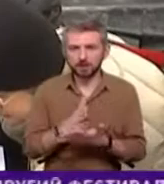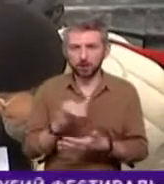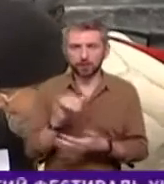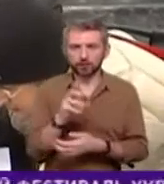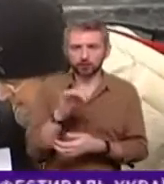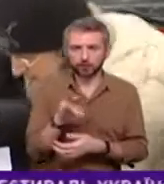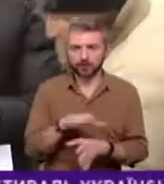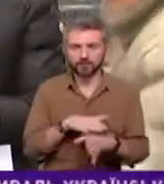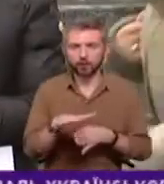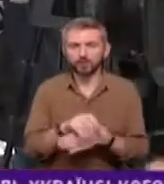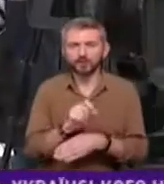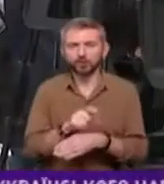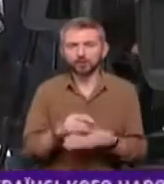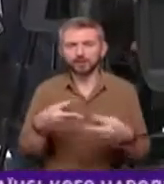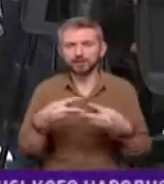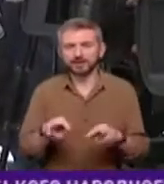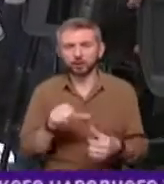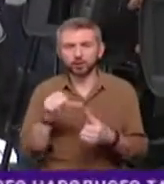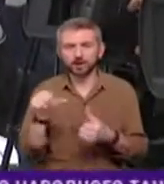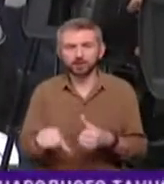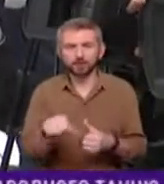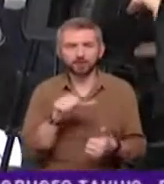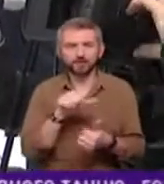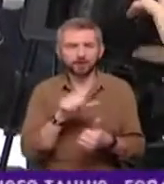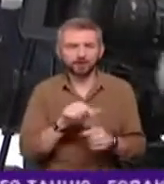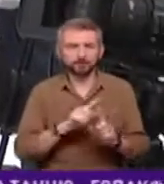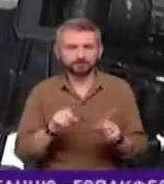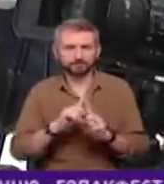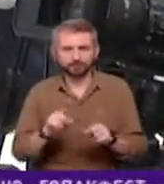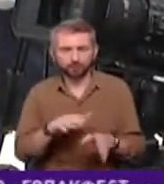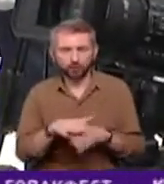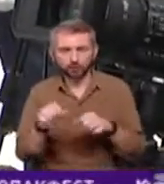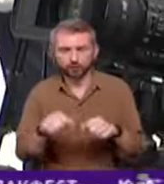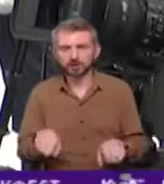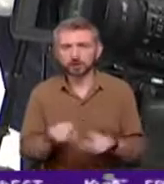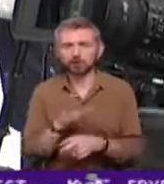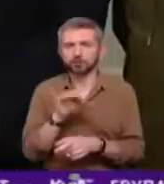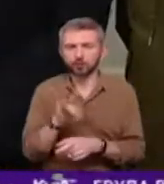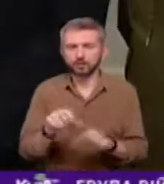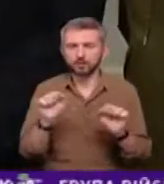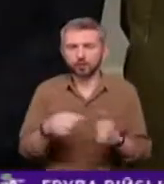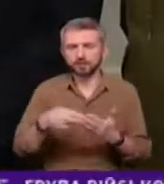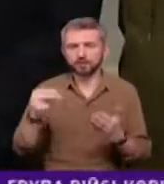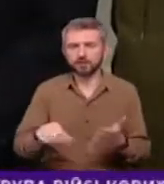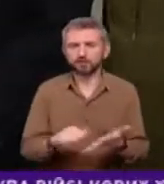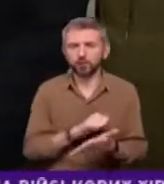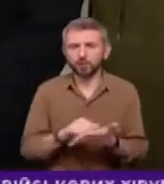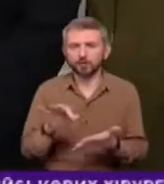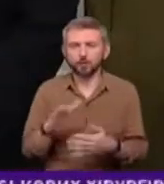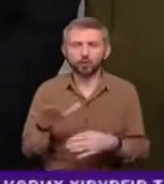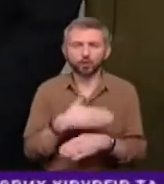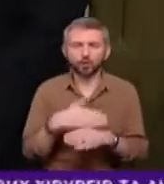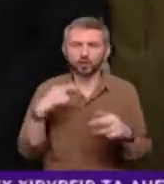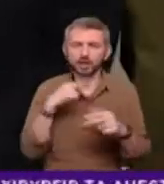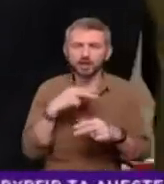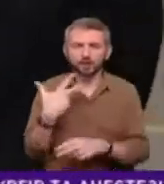Супрун, виконувати функції міністра, окрім виняткових повноважень. Таким чином, Уляна Супрун може підписувати документи про розподіл